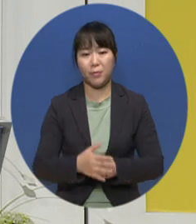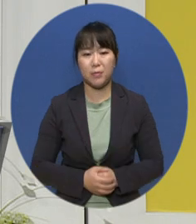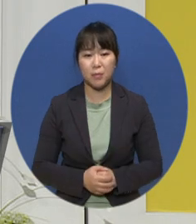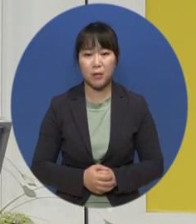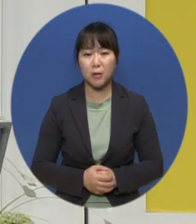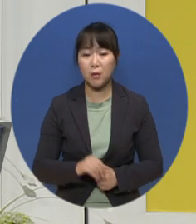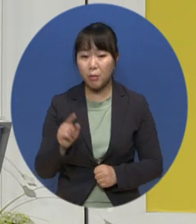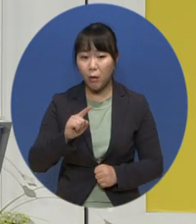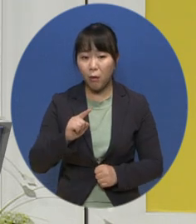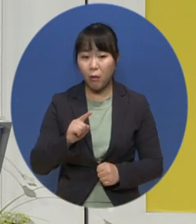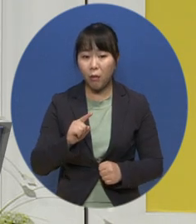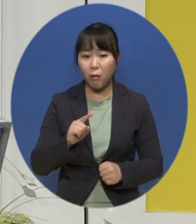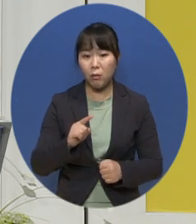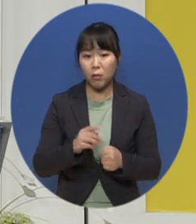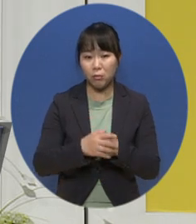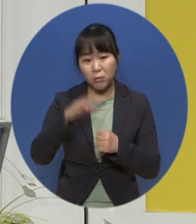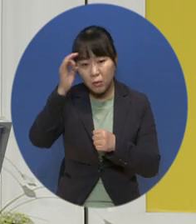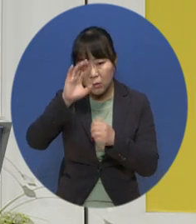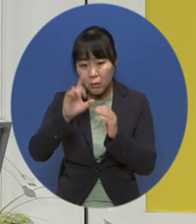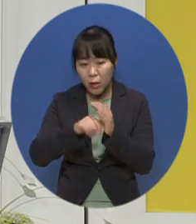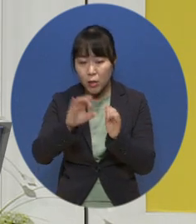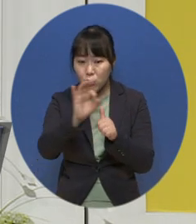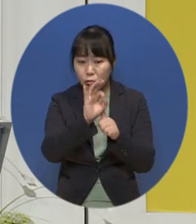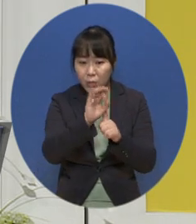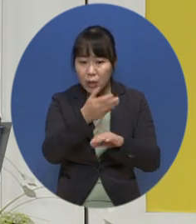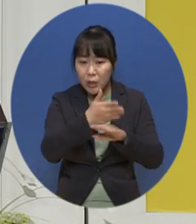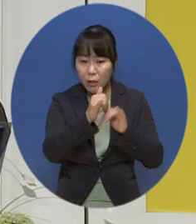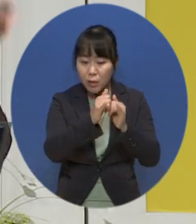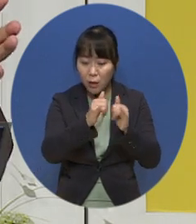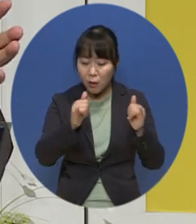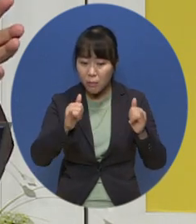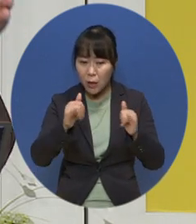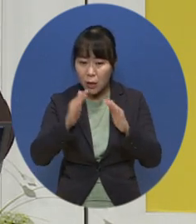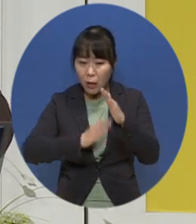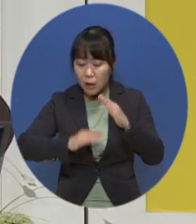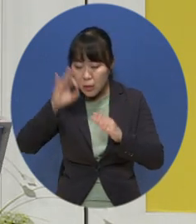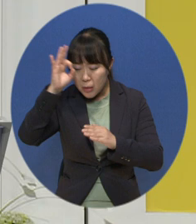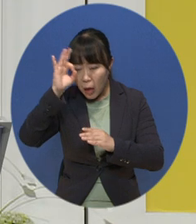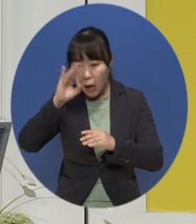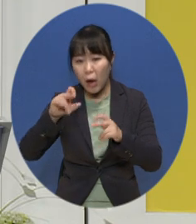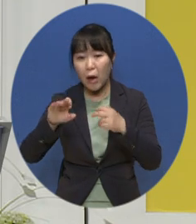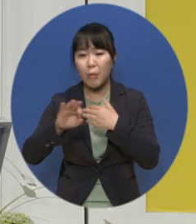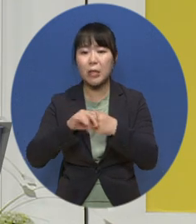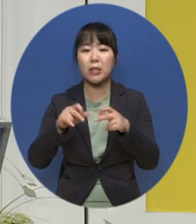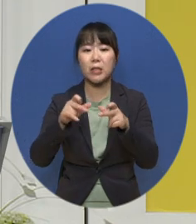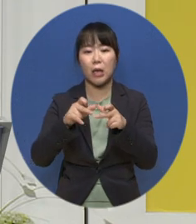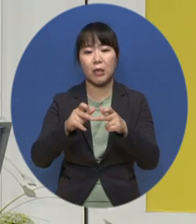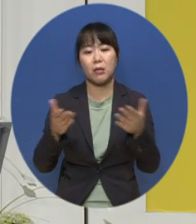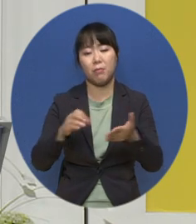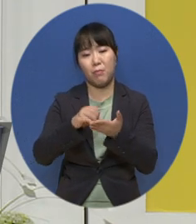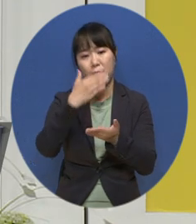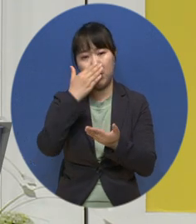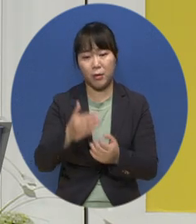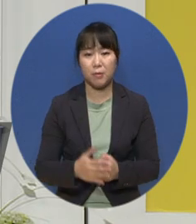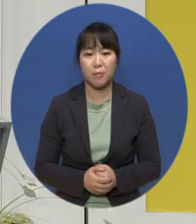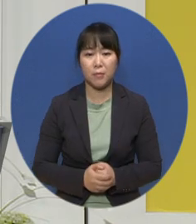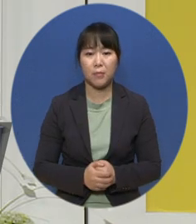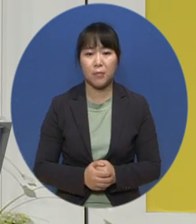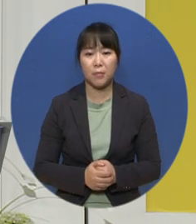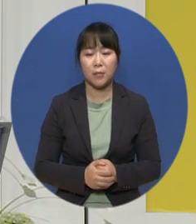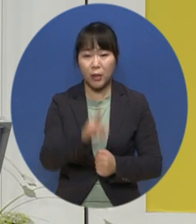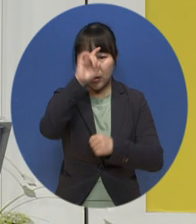그럼 원양 찾는데요 그렇게 가정이 수급자 이 상대는 가정을 찾아 많이 그 있는 장애인들이 일을 하셨다는 입니다 그렇게